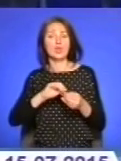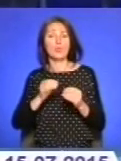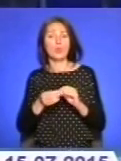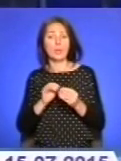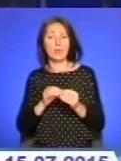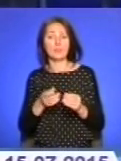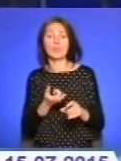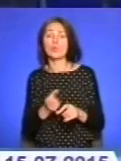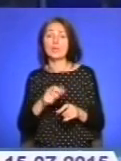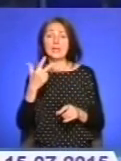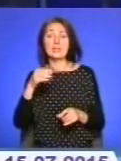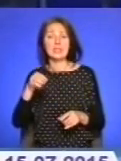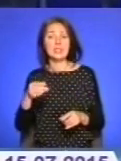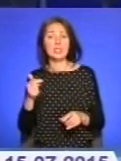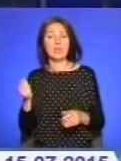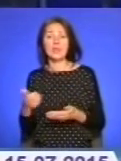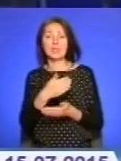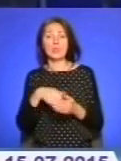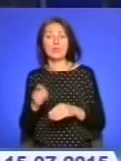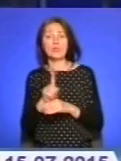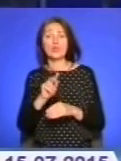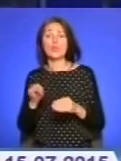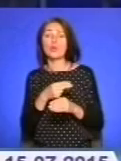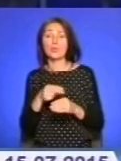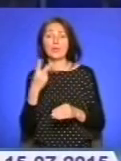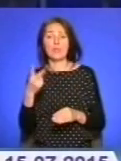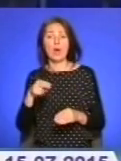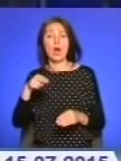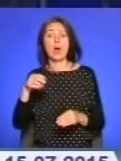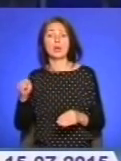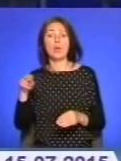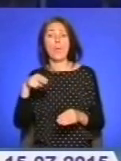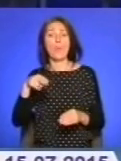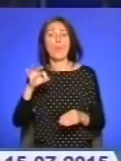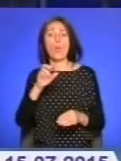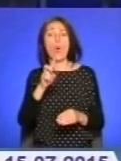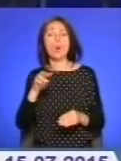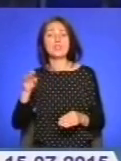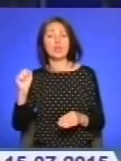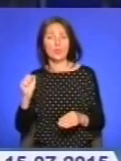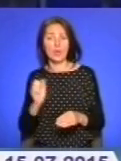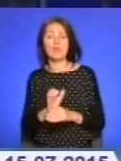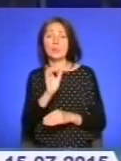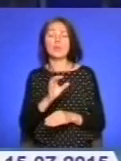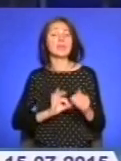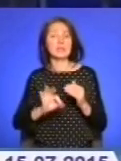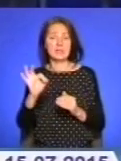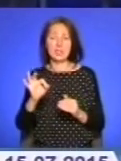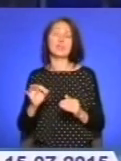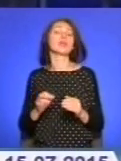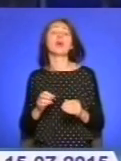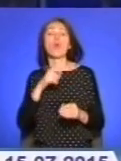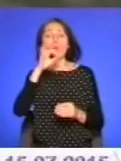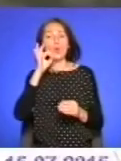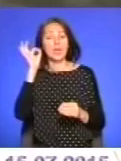Понад 30 тисяч гривень зібрали у Тернополі, аби відремонтувати два позашляховики і відправити на схід України для бійців батальйону «Січ». Детальніше у